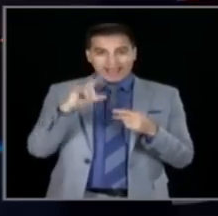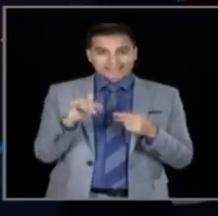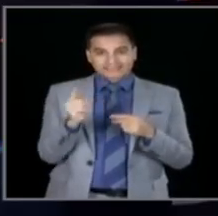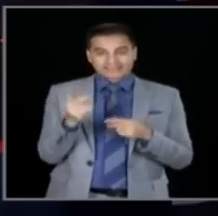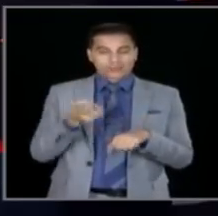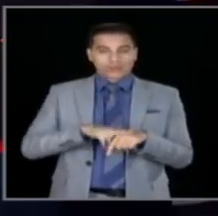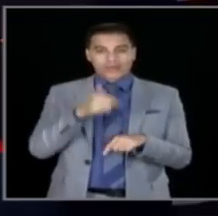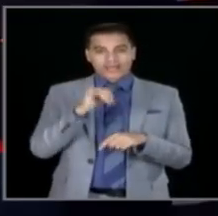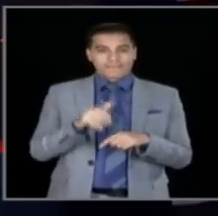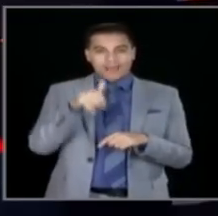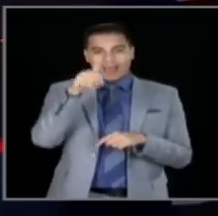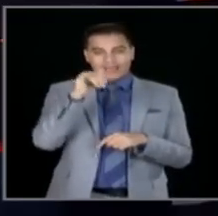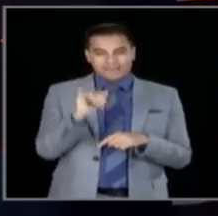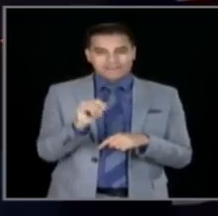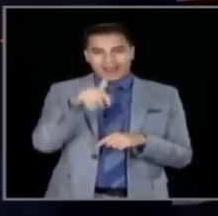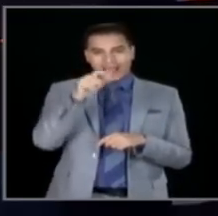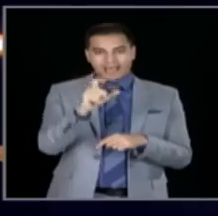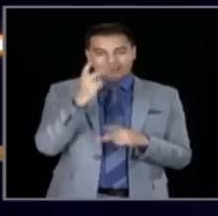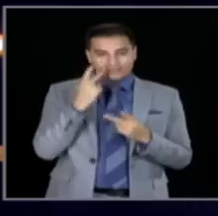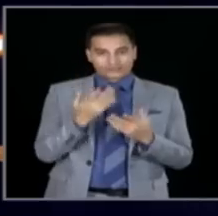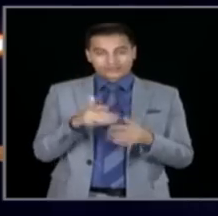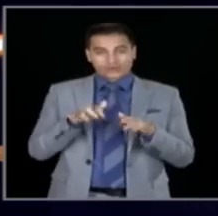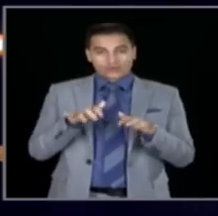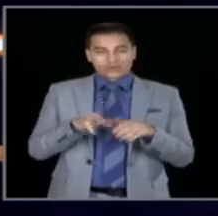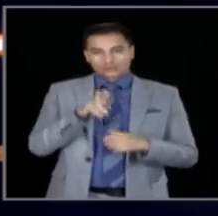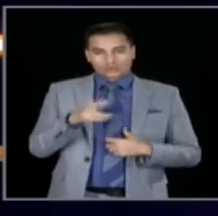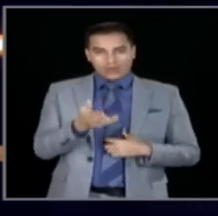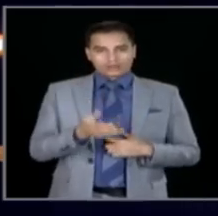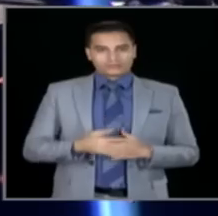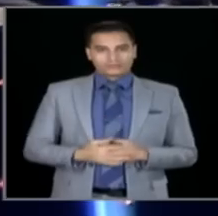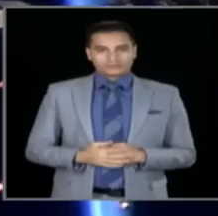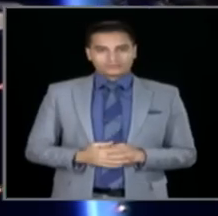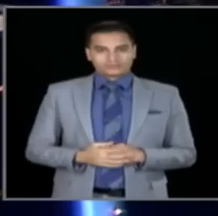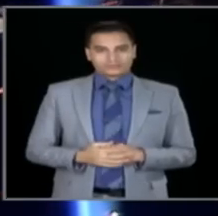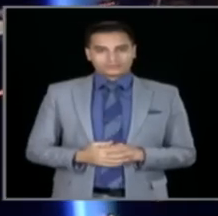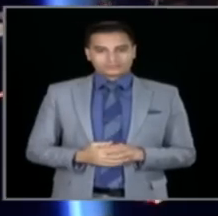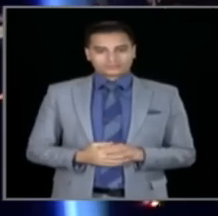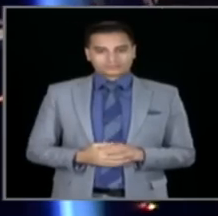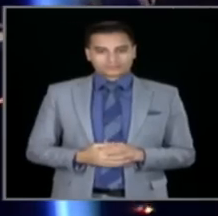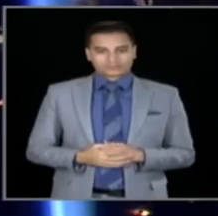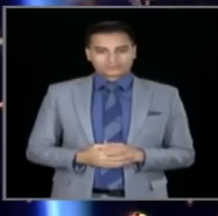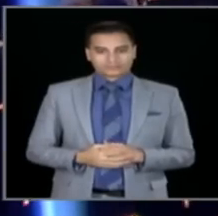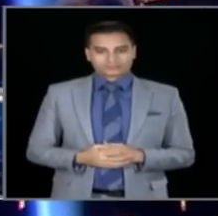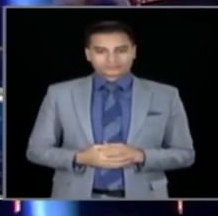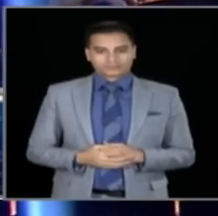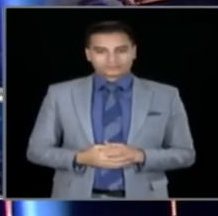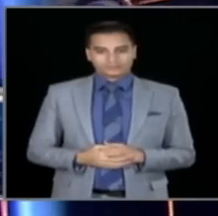وإيمان، إيمان وهدير. تكنولوجيا. والسؤال هو: